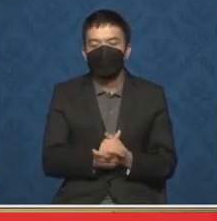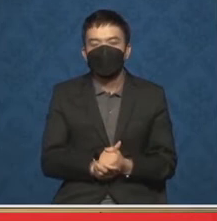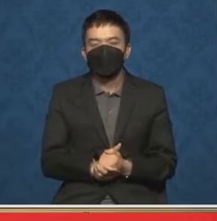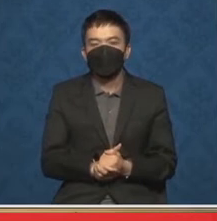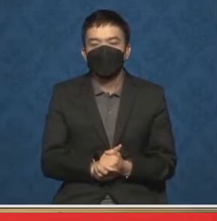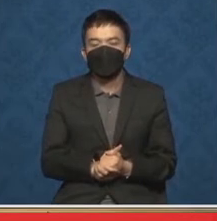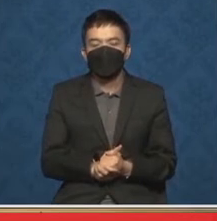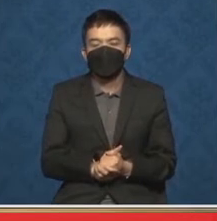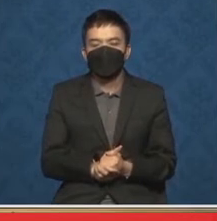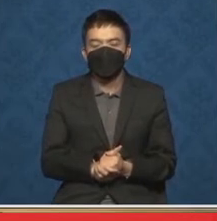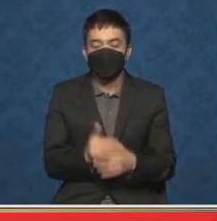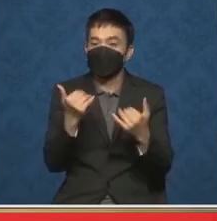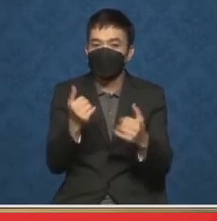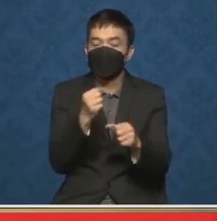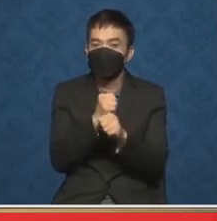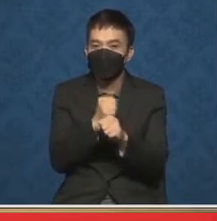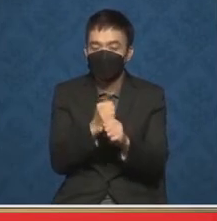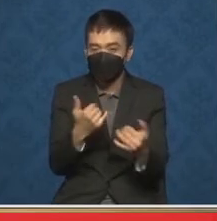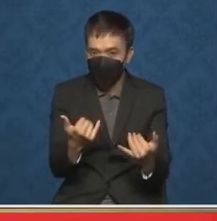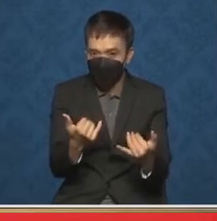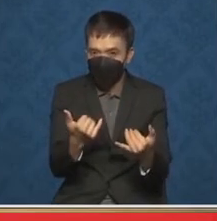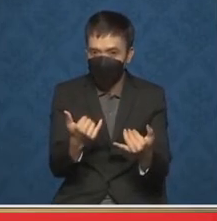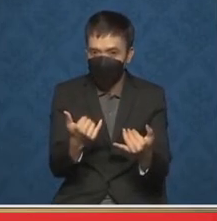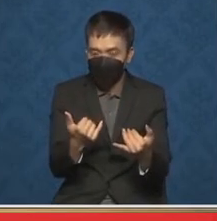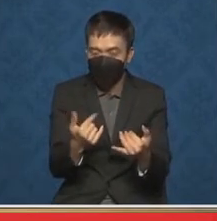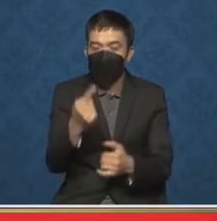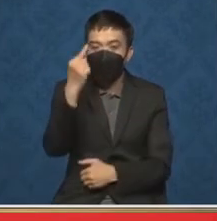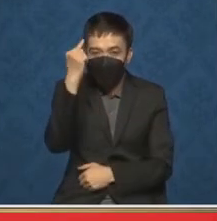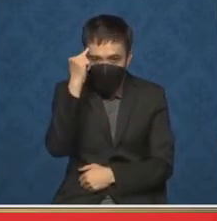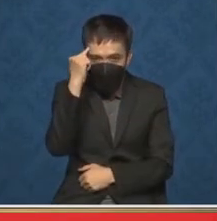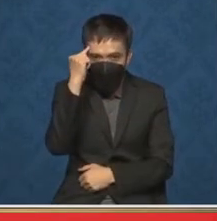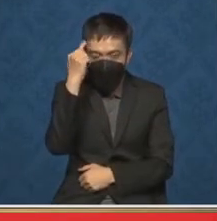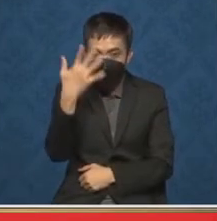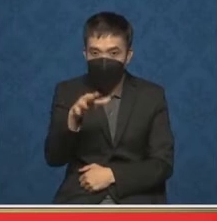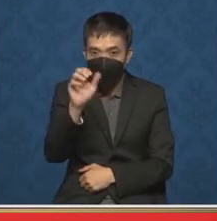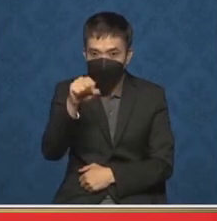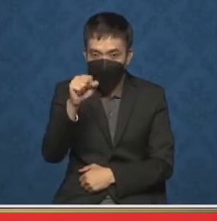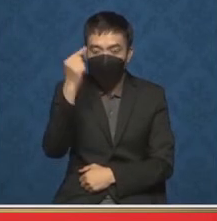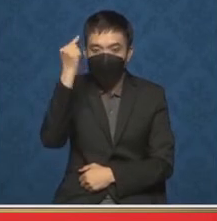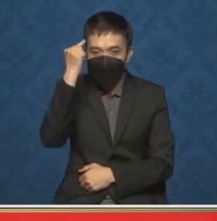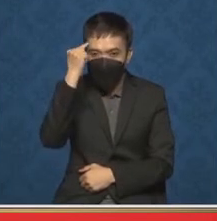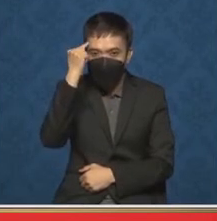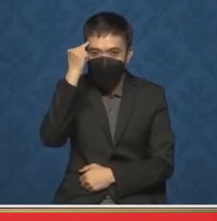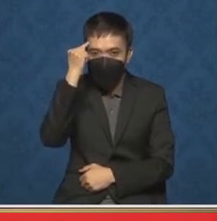สิ่งทท่ทำมาonalวัี้เนี่ยท่านได้คิดหอไม่ว่าท่านกำลัง